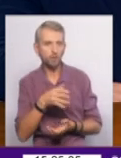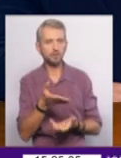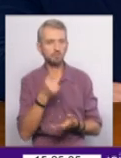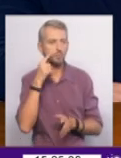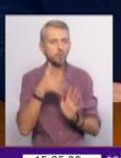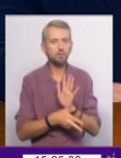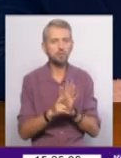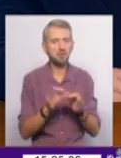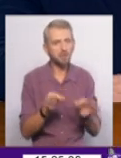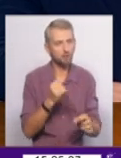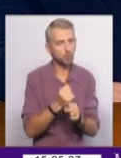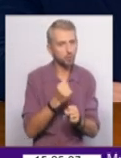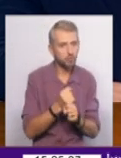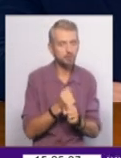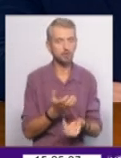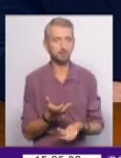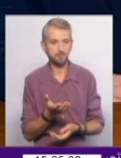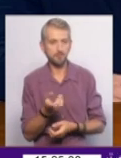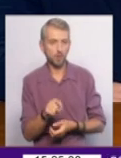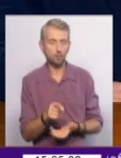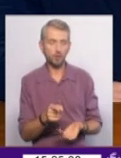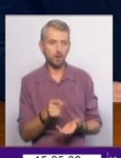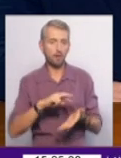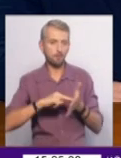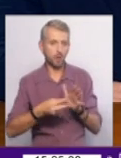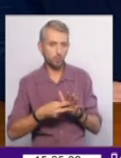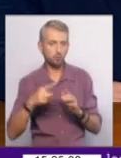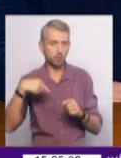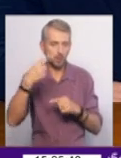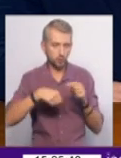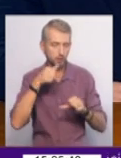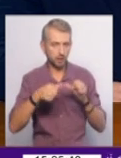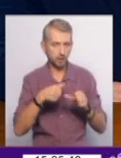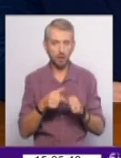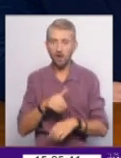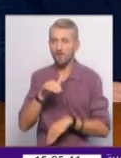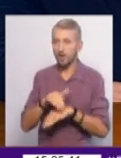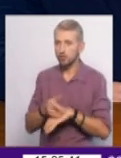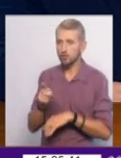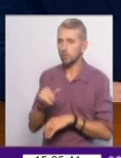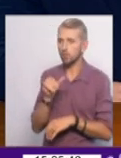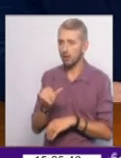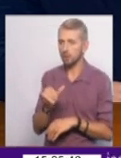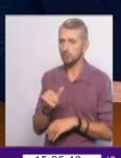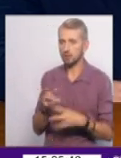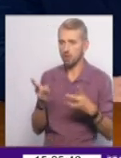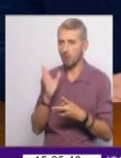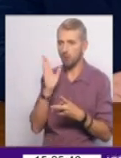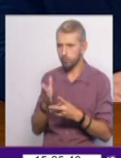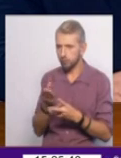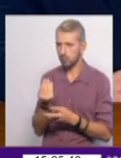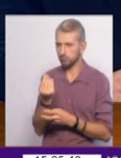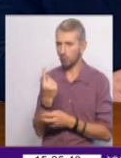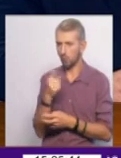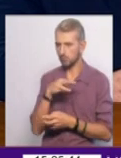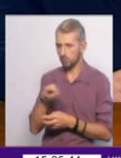це робити і в який спосіб, тому плануємо і на наступний рік. Тобто, фактично, тоді у вас мільйон потрібно буде закласти, так, ще так, зараз